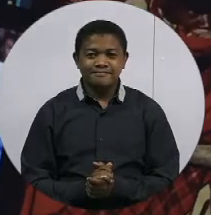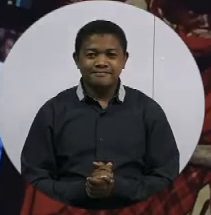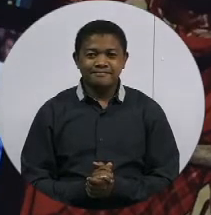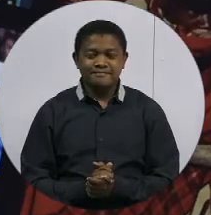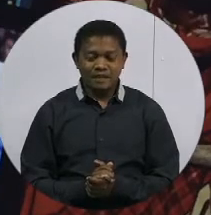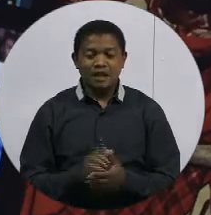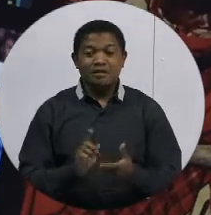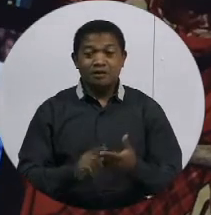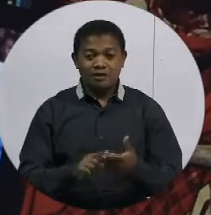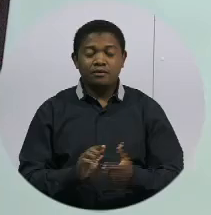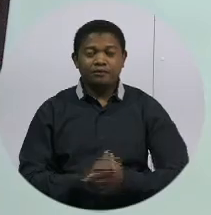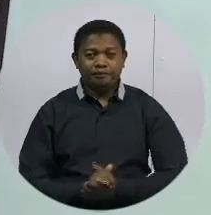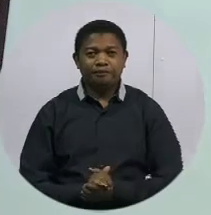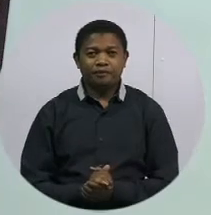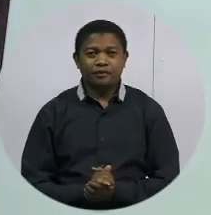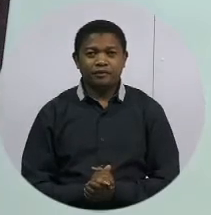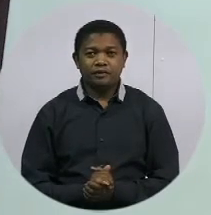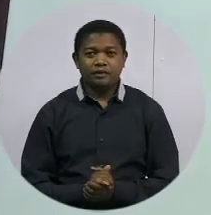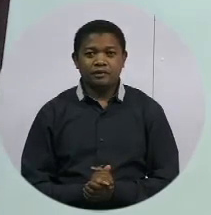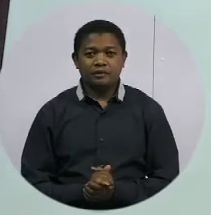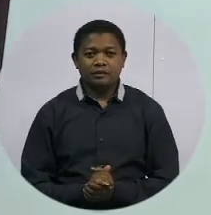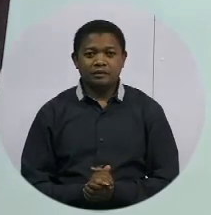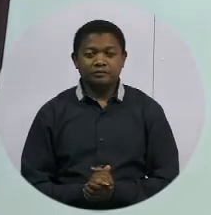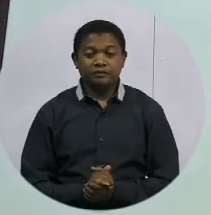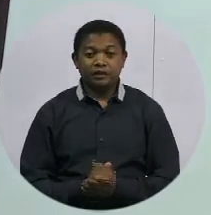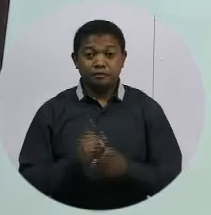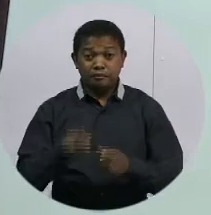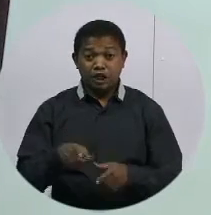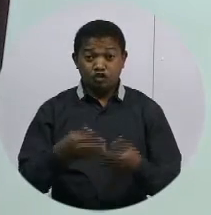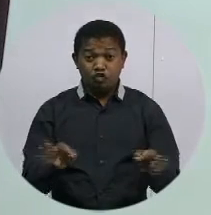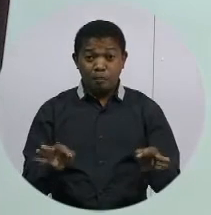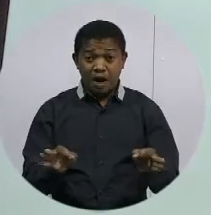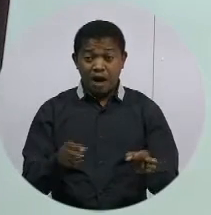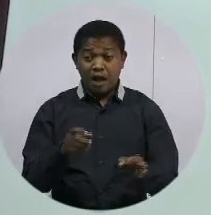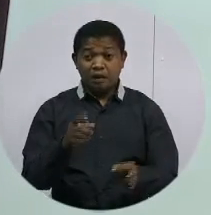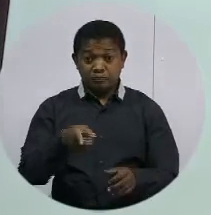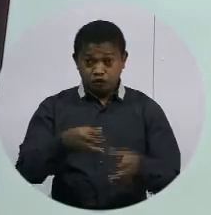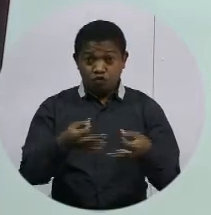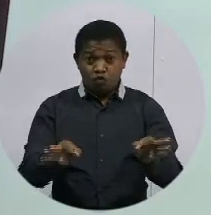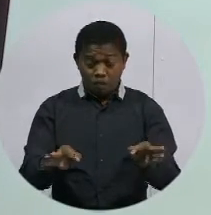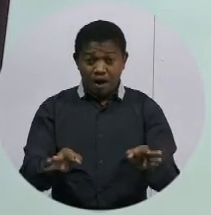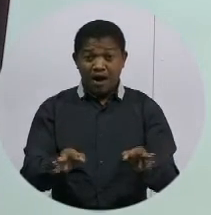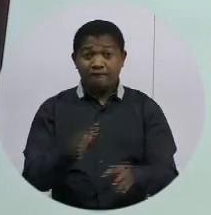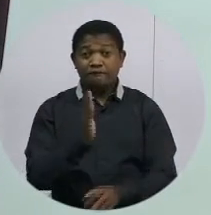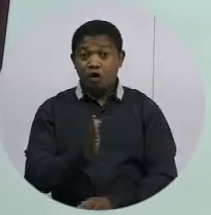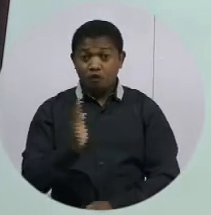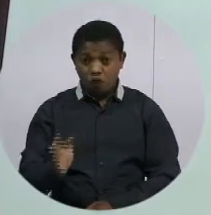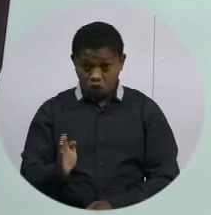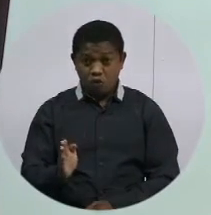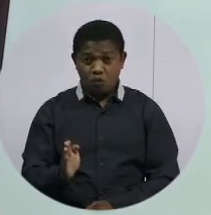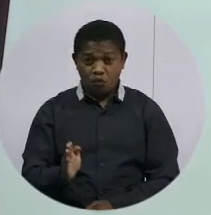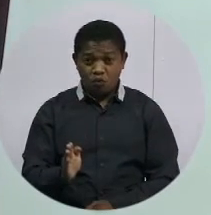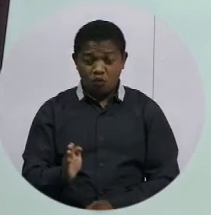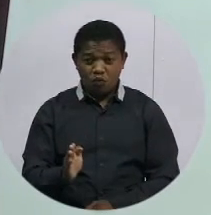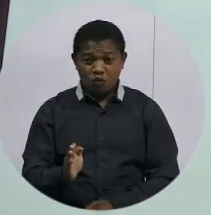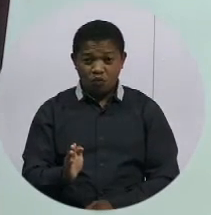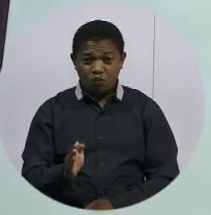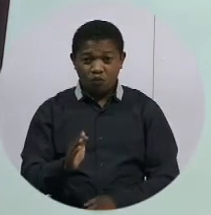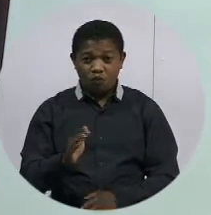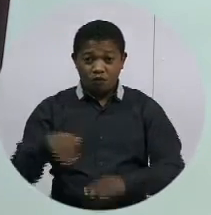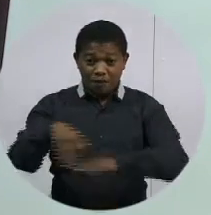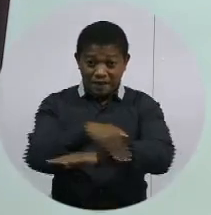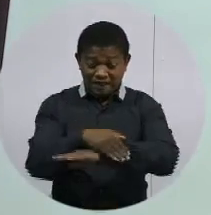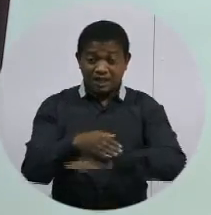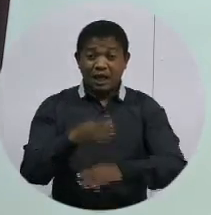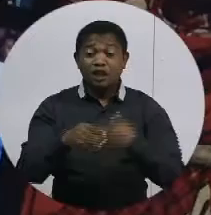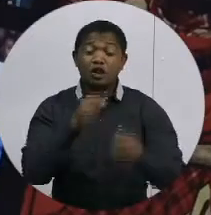fomba famaritana vaovao ny atao hoe olona sitrana, ka afaka avoaka ny hôpitaly na afaka